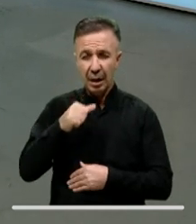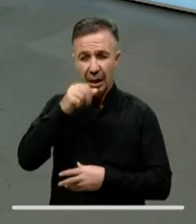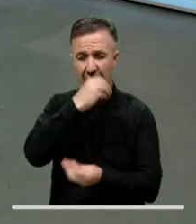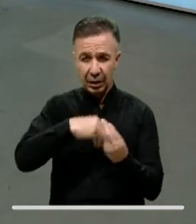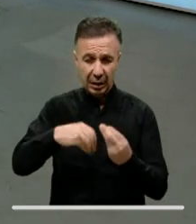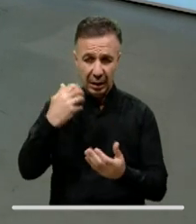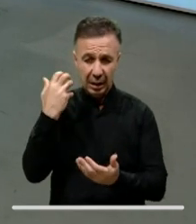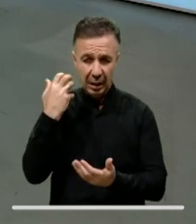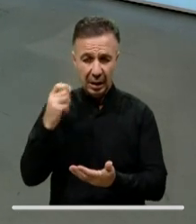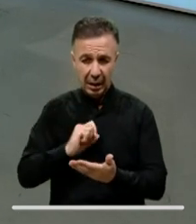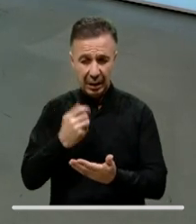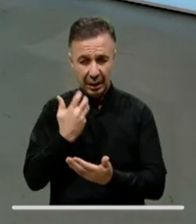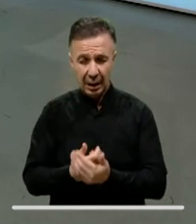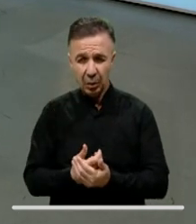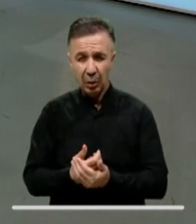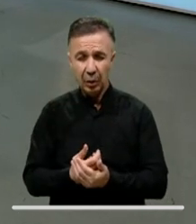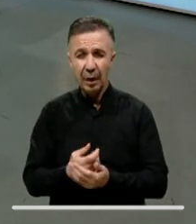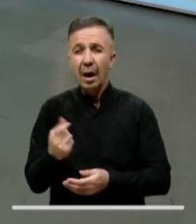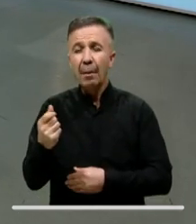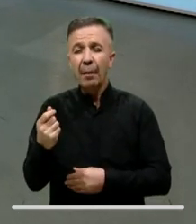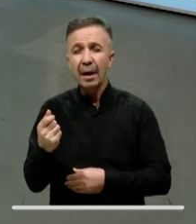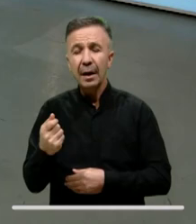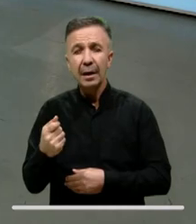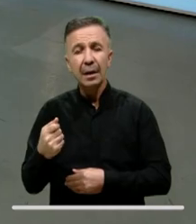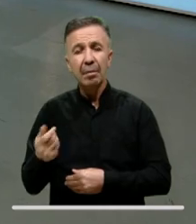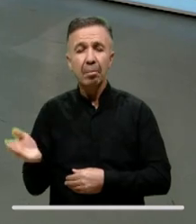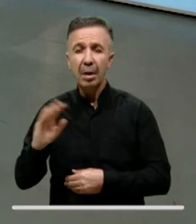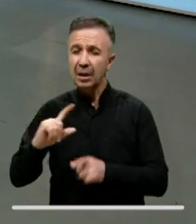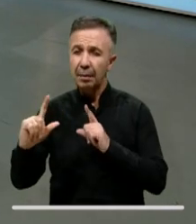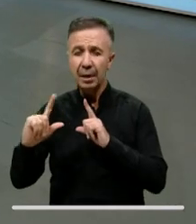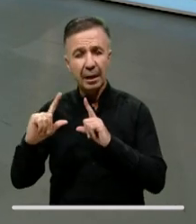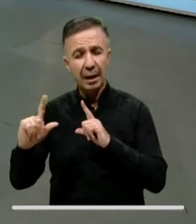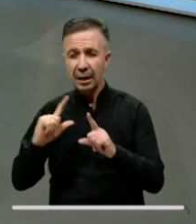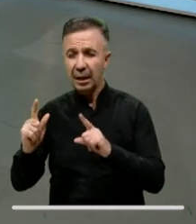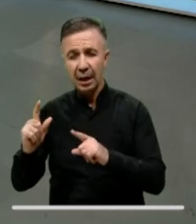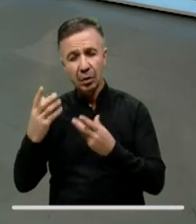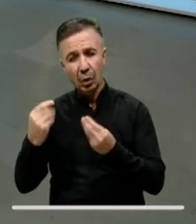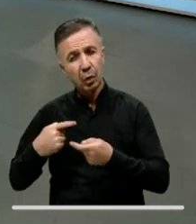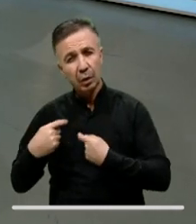sonra da parayı harcadı veya ihtiyacı oldu da başka bir yere harcamak durumunda kaldı.